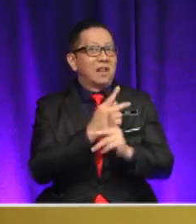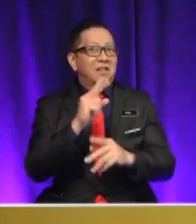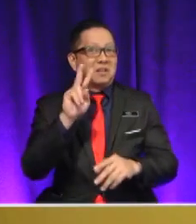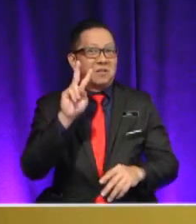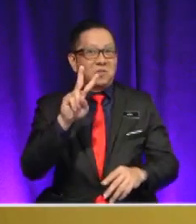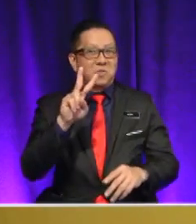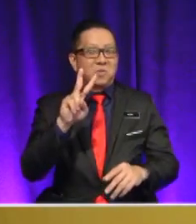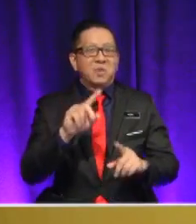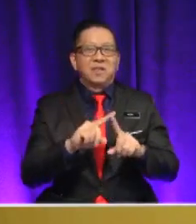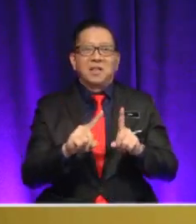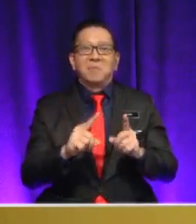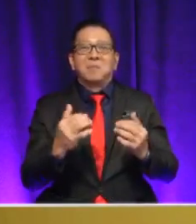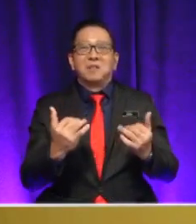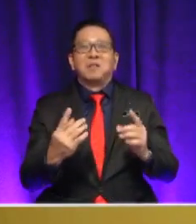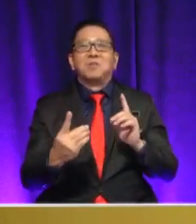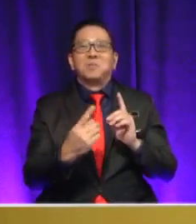tersebut